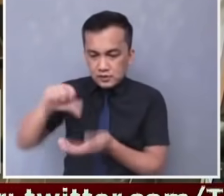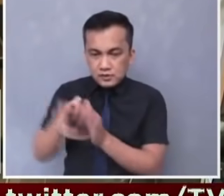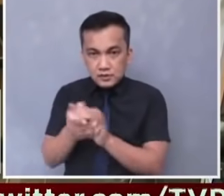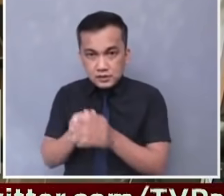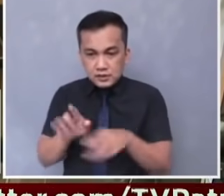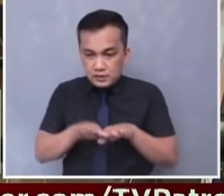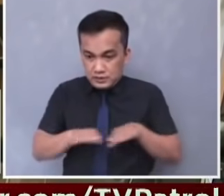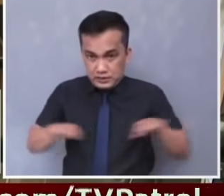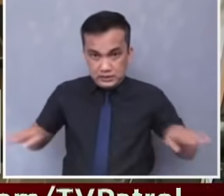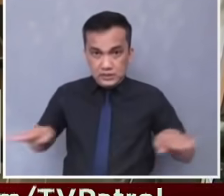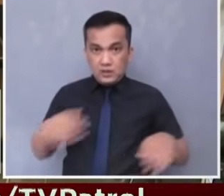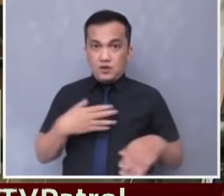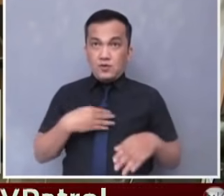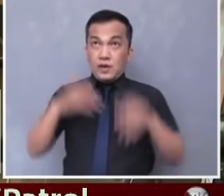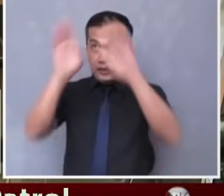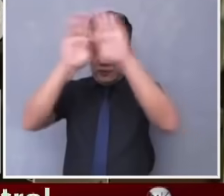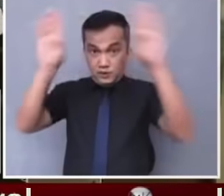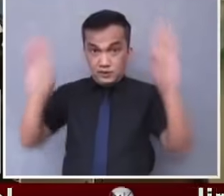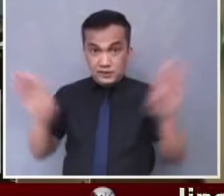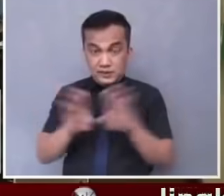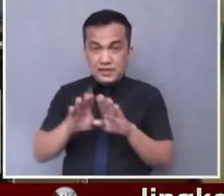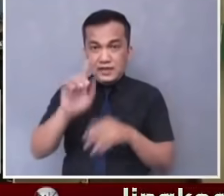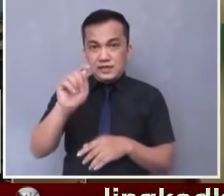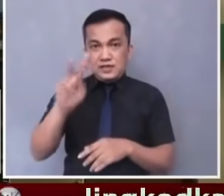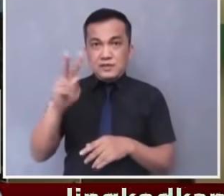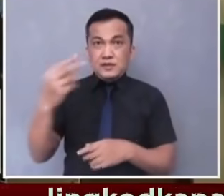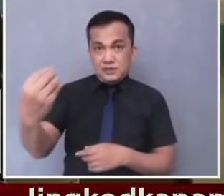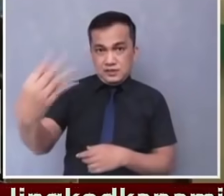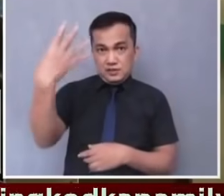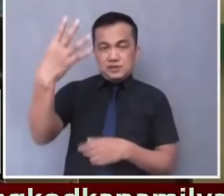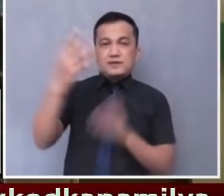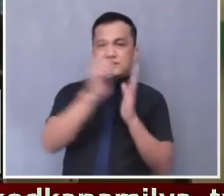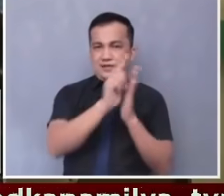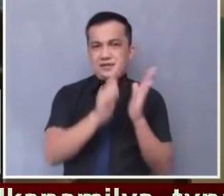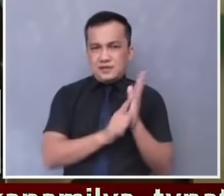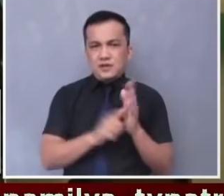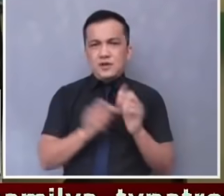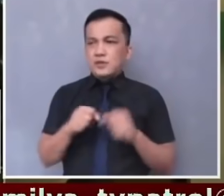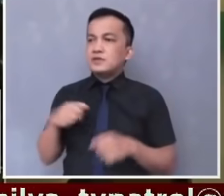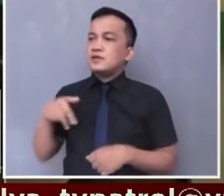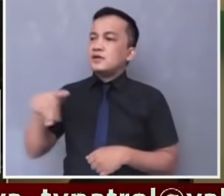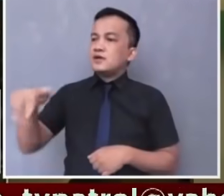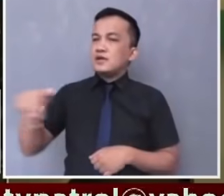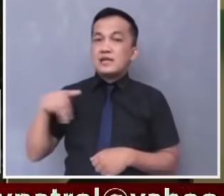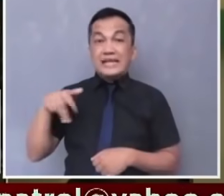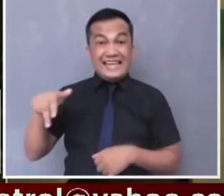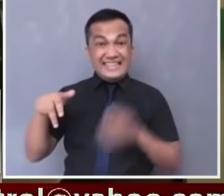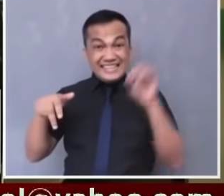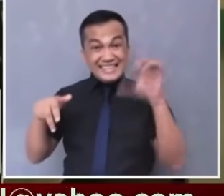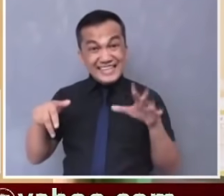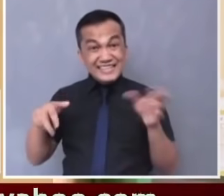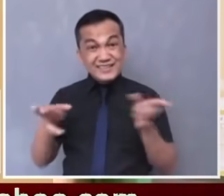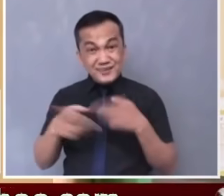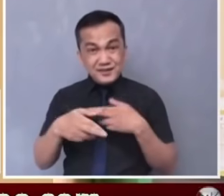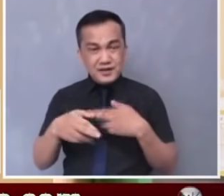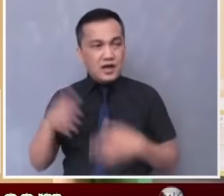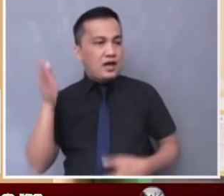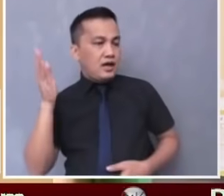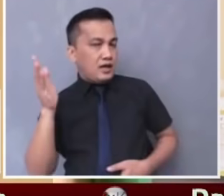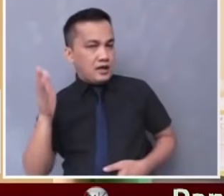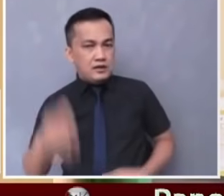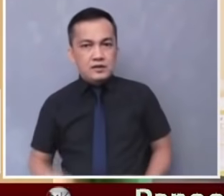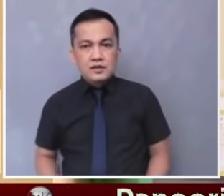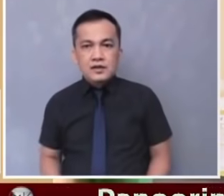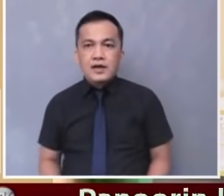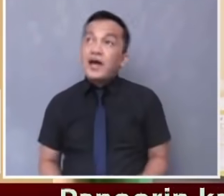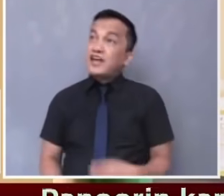at TV screen para sa mga aralin. At pwedeng maglakad-lakad ang guro sa classroom habang nagtuturo. Dati,